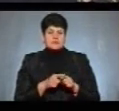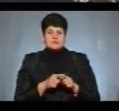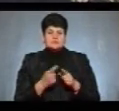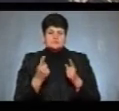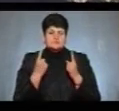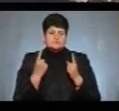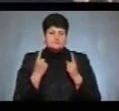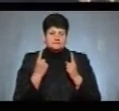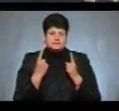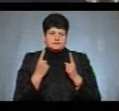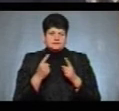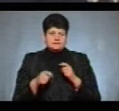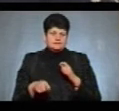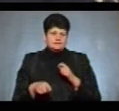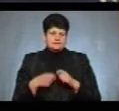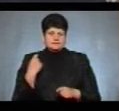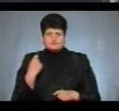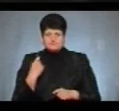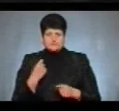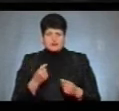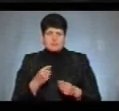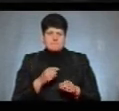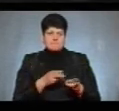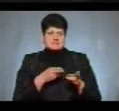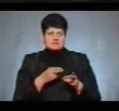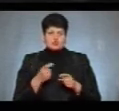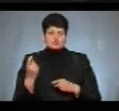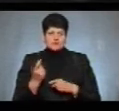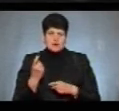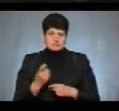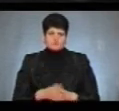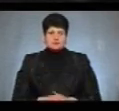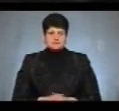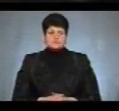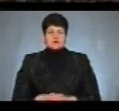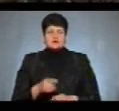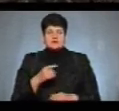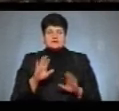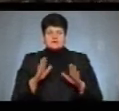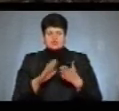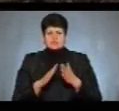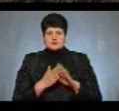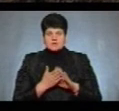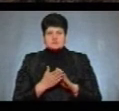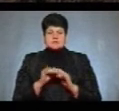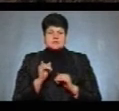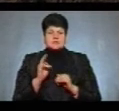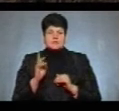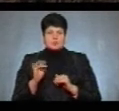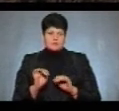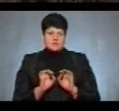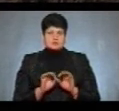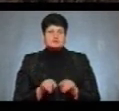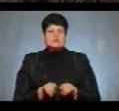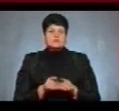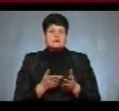непоправимі збитки мисливському господарству. Речник Державної служби з надзвичайних ситуацій в Тернопільській області Ірина Крупа коментує ситуацію